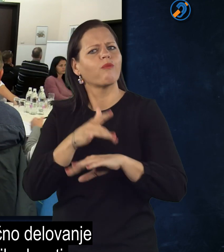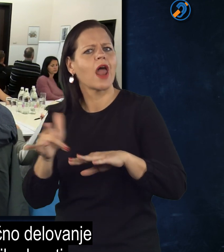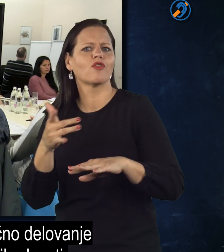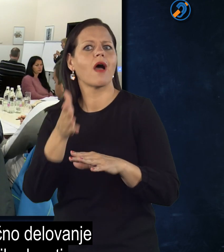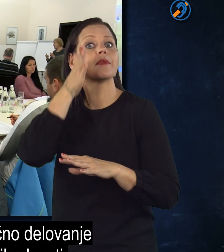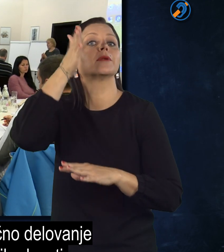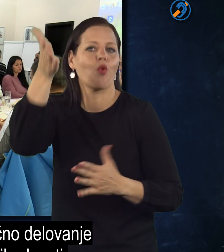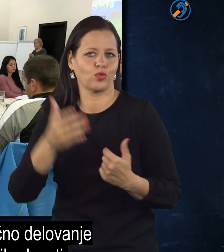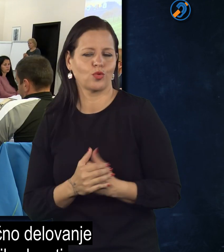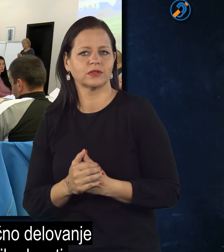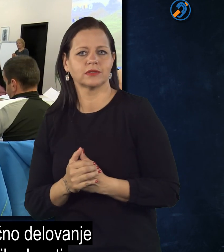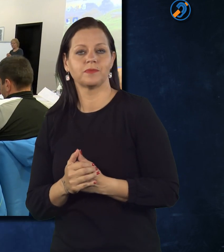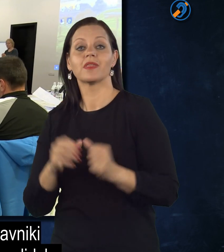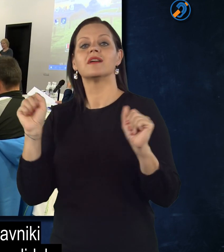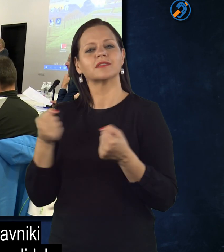prihodnosti.